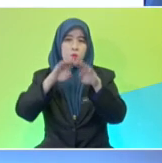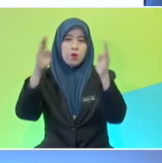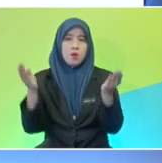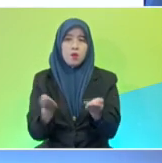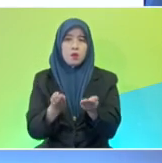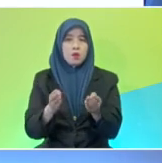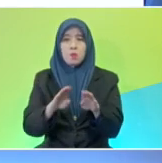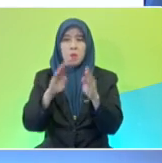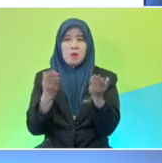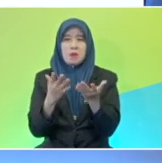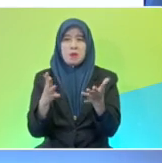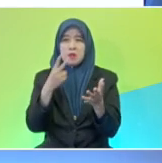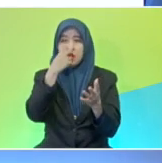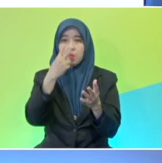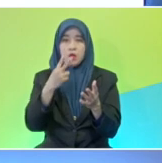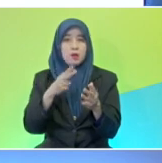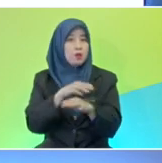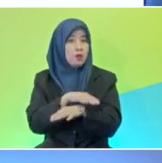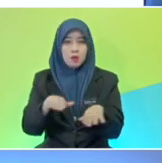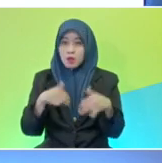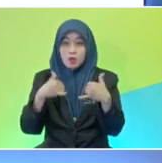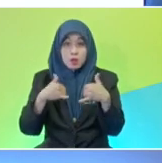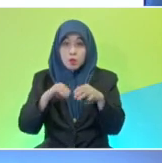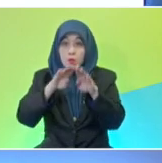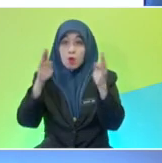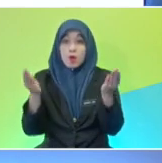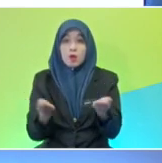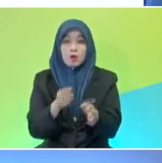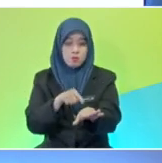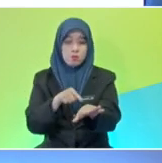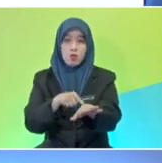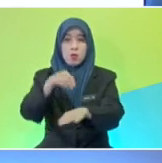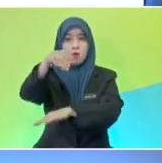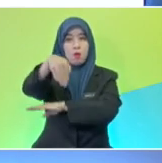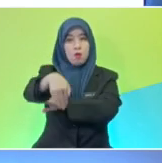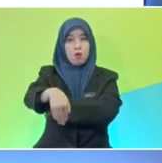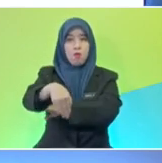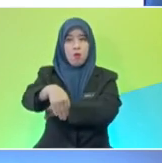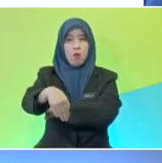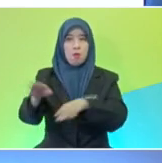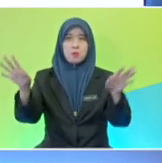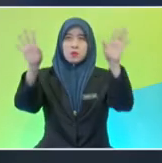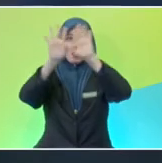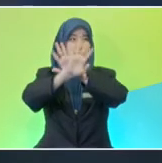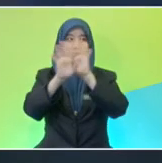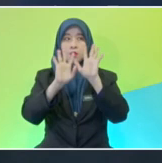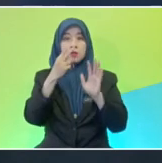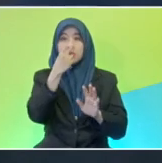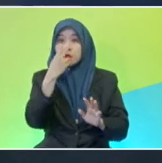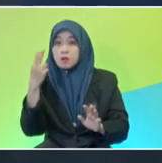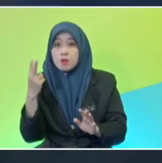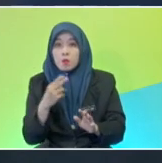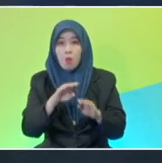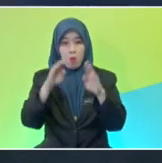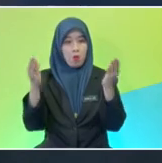pergi mana. Jadi, kita tak boleh main bola pada waktu malam. Padam tu gelap, tak nampak bola tu ke mana kita nak sepak. Bola pun tak